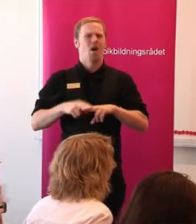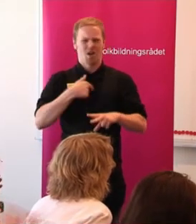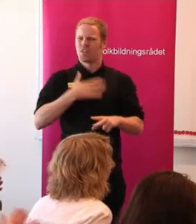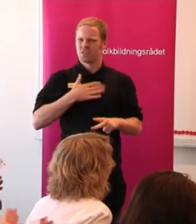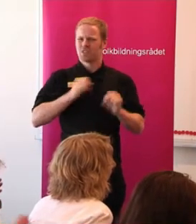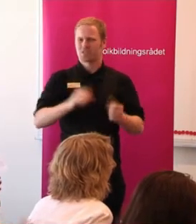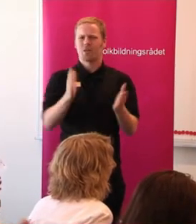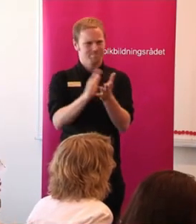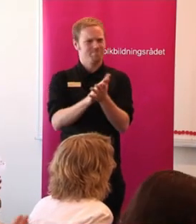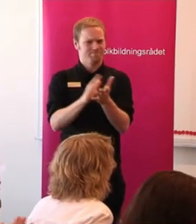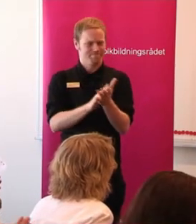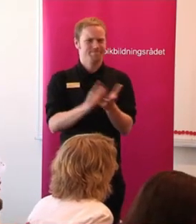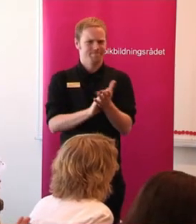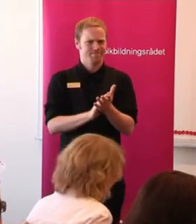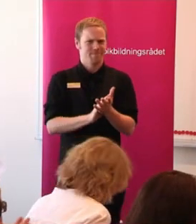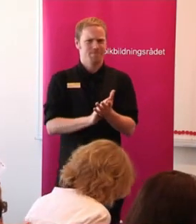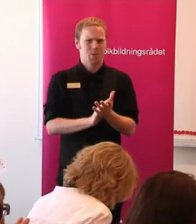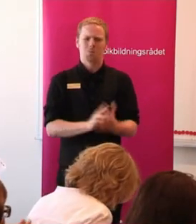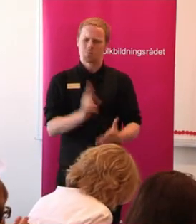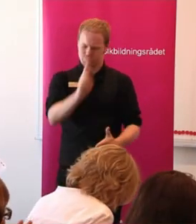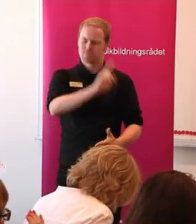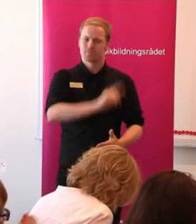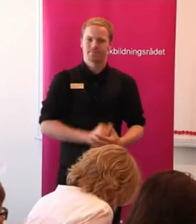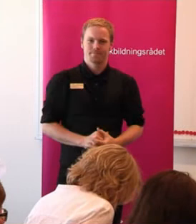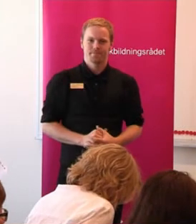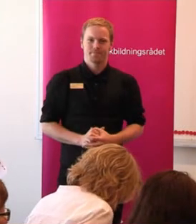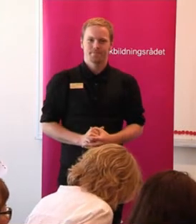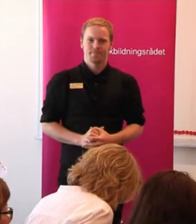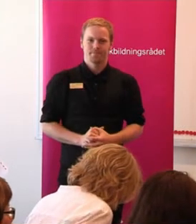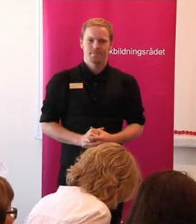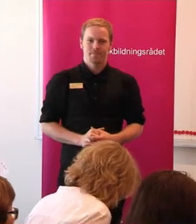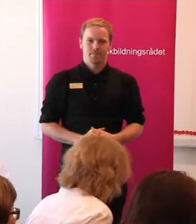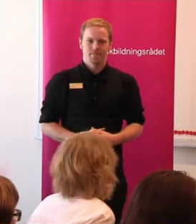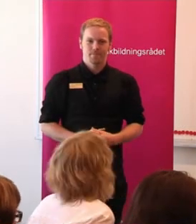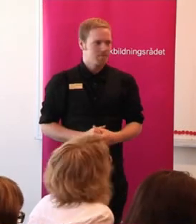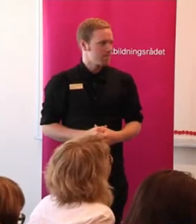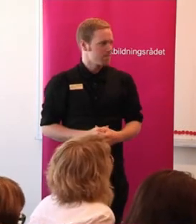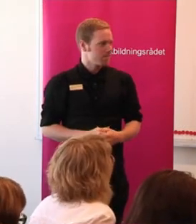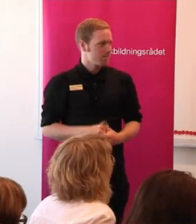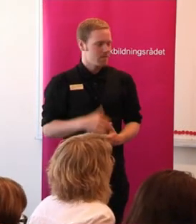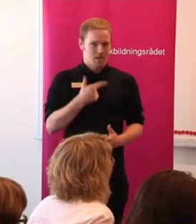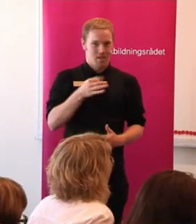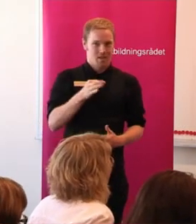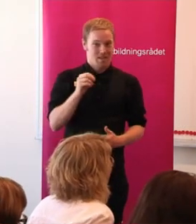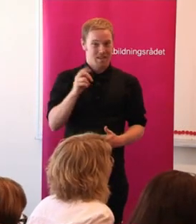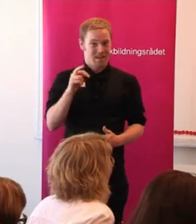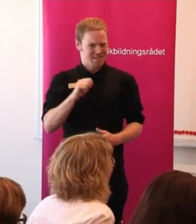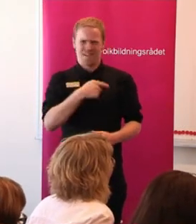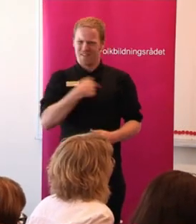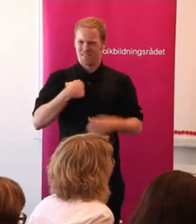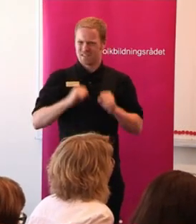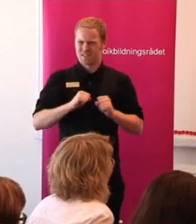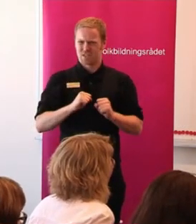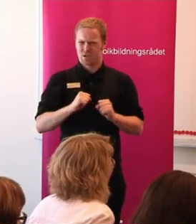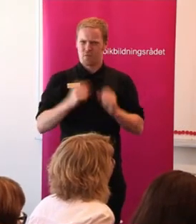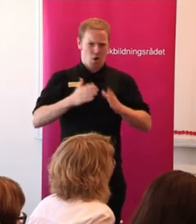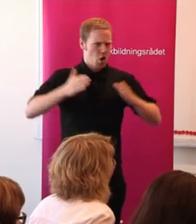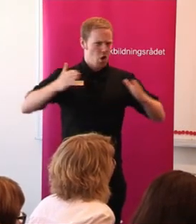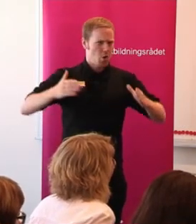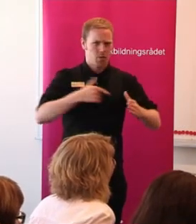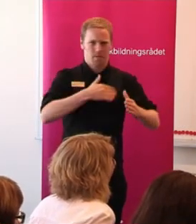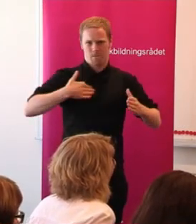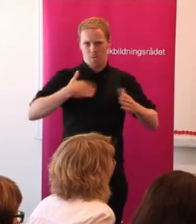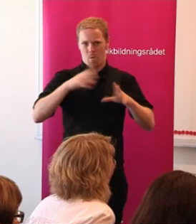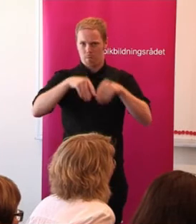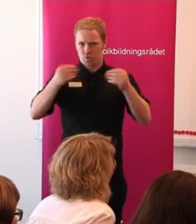Va? Herregud. Ni får gärna haka på vårt budgetförslag. Ja, men du ser, de har redan gjort platser, det här. Ja. Ja, det är